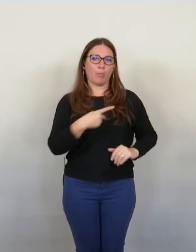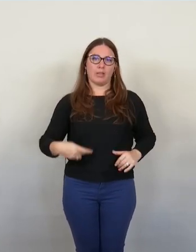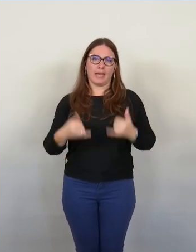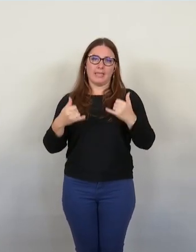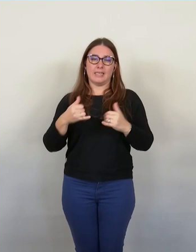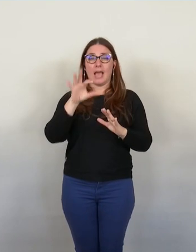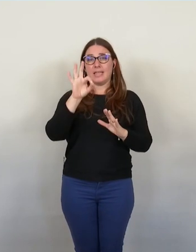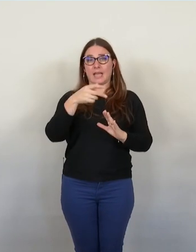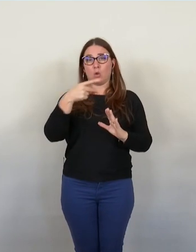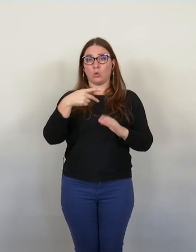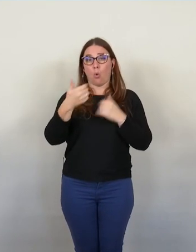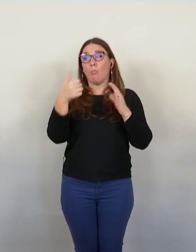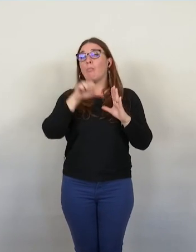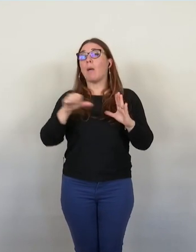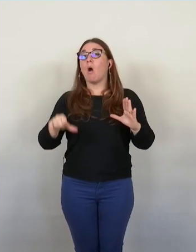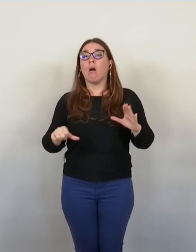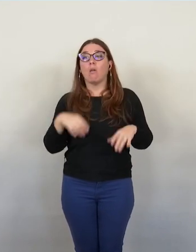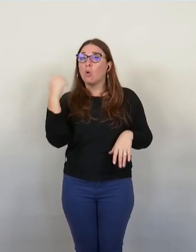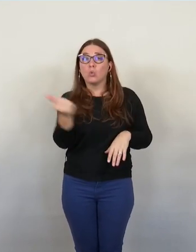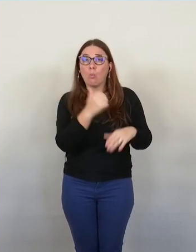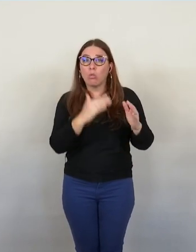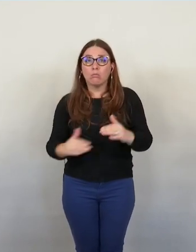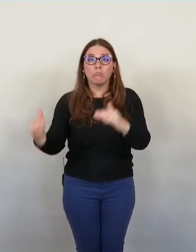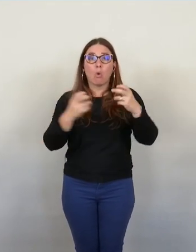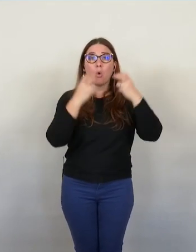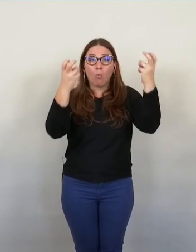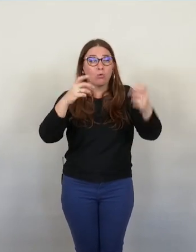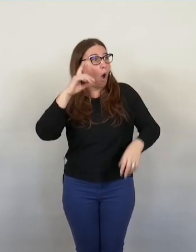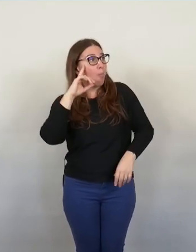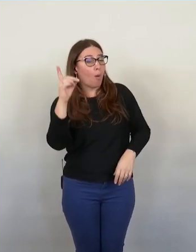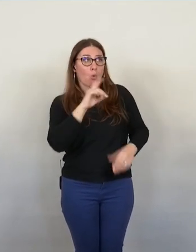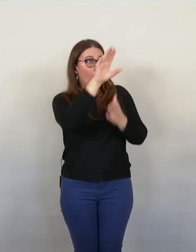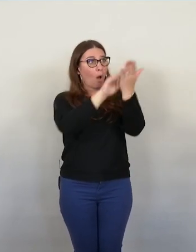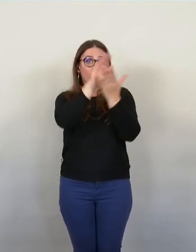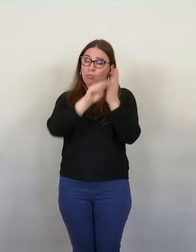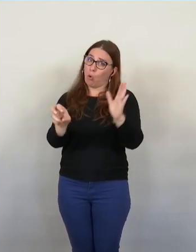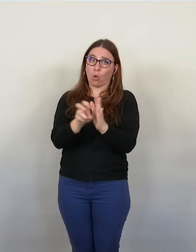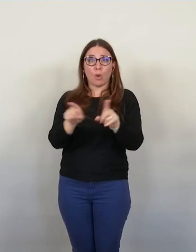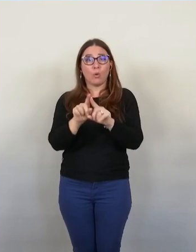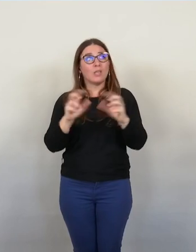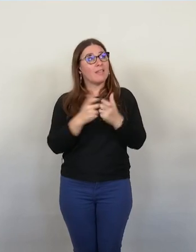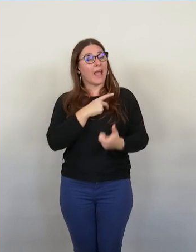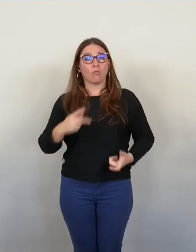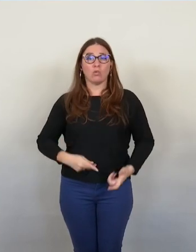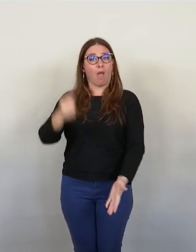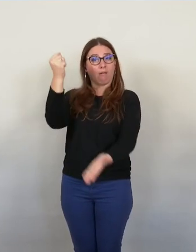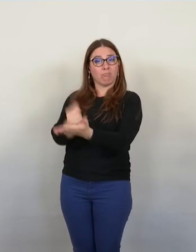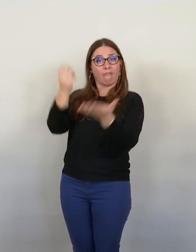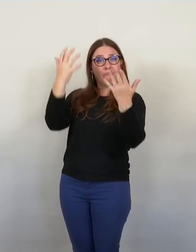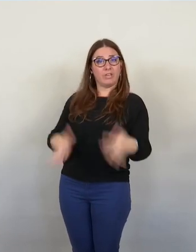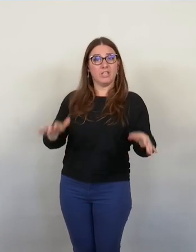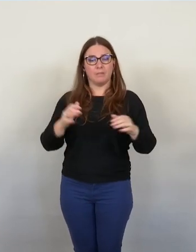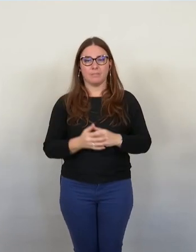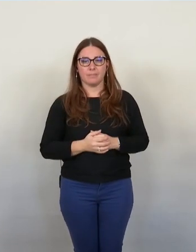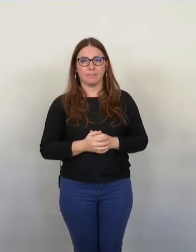€ par mois Mo tant qu'à faire tout le monde augmente pourquoi pas agrenoble et pourquoi pas la taxe foncière c'est fait mais vous dites